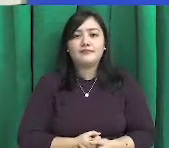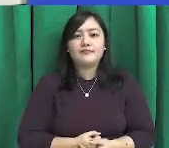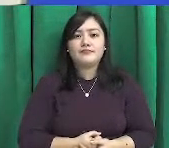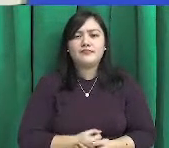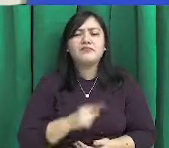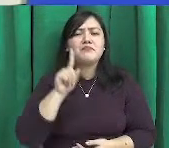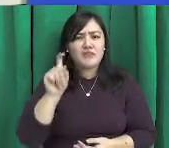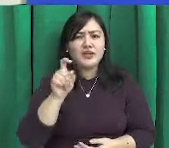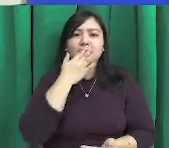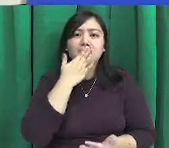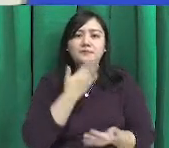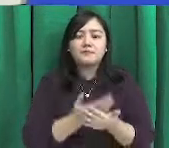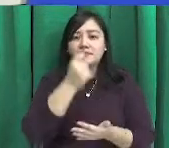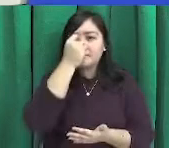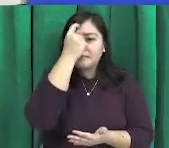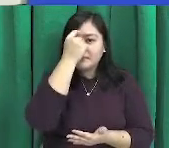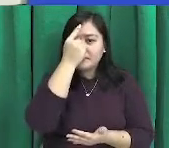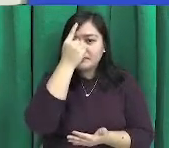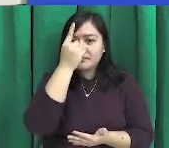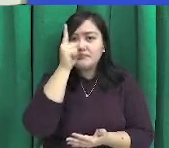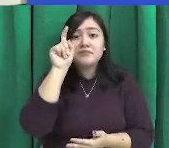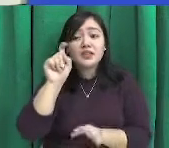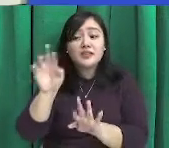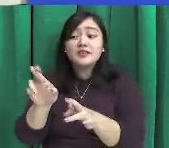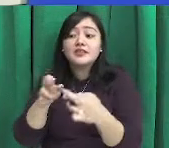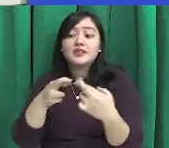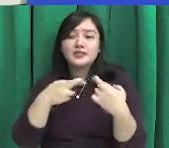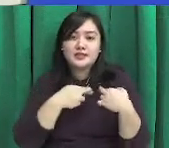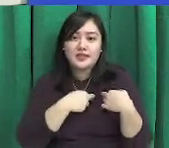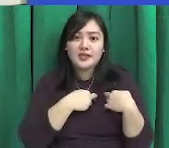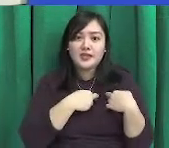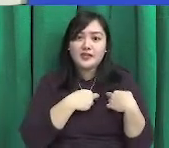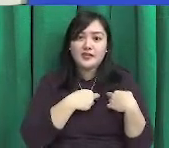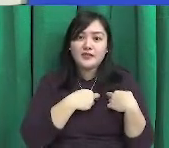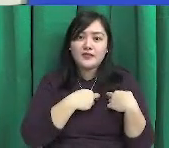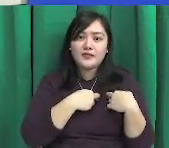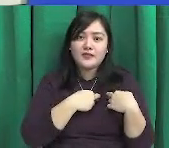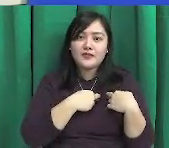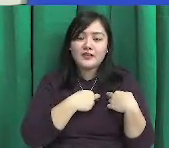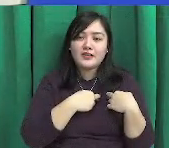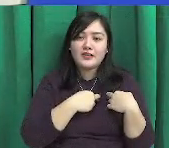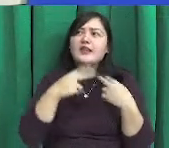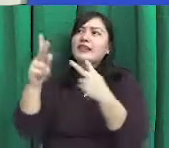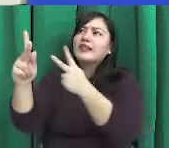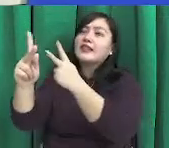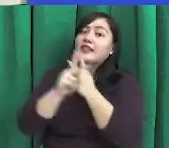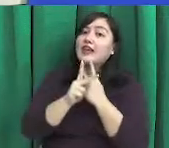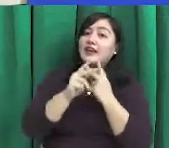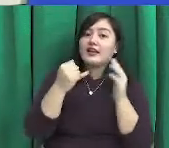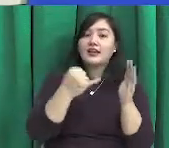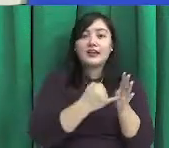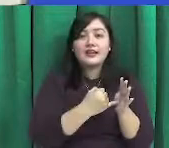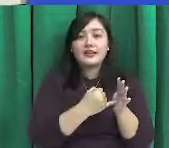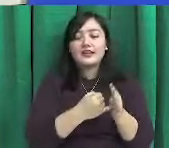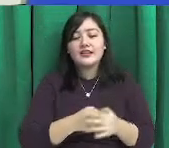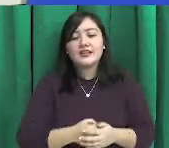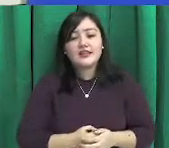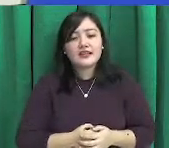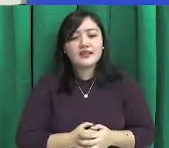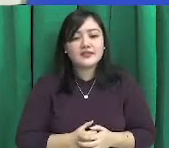Understanding. How did you get it? You see? How did you take it? You see? Kaya sabi ko nga po sa